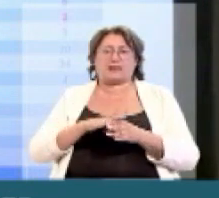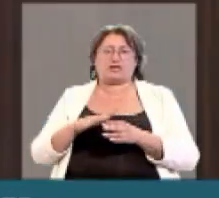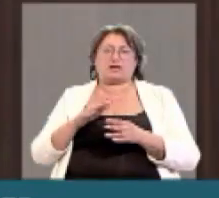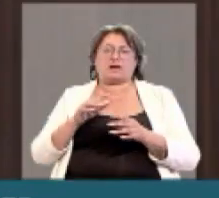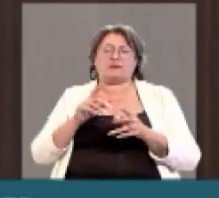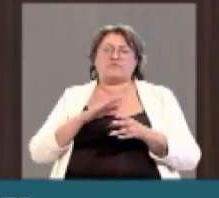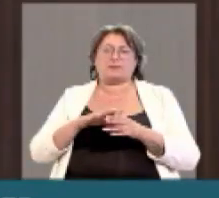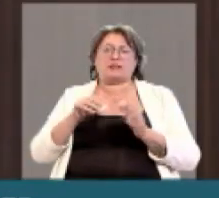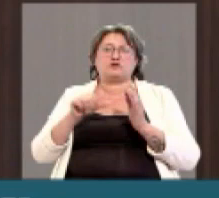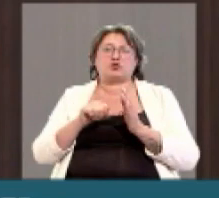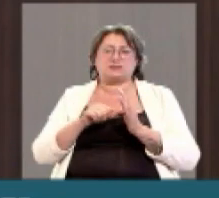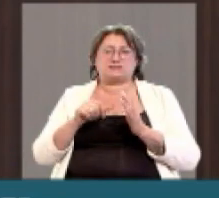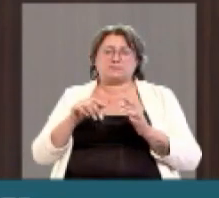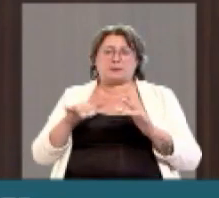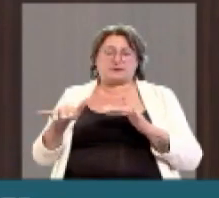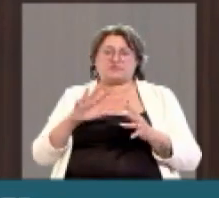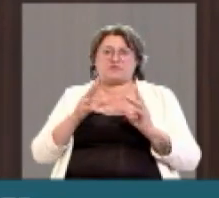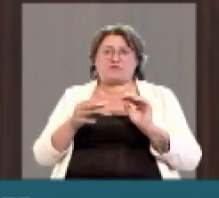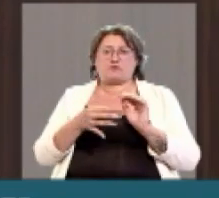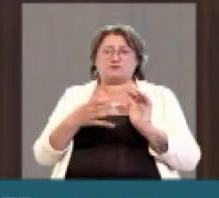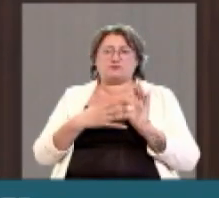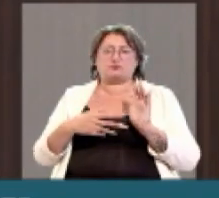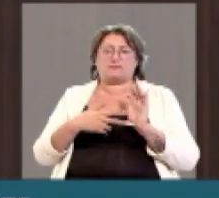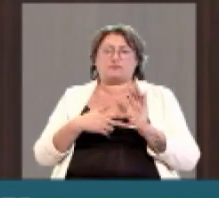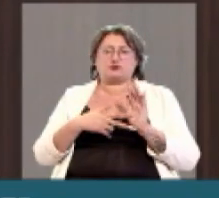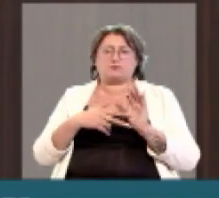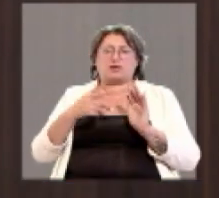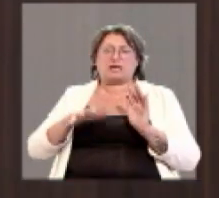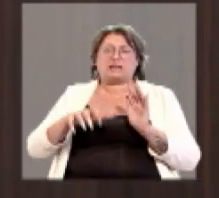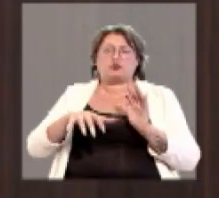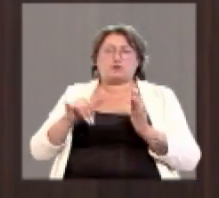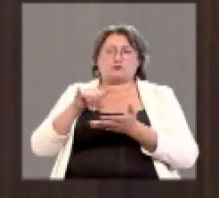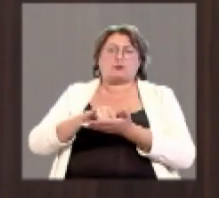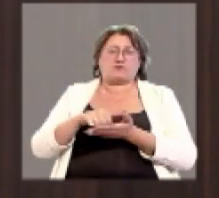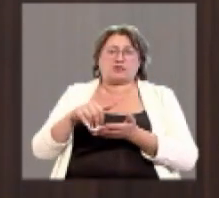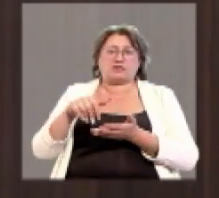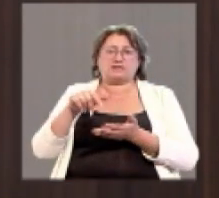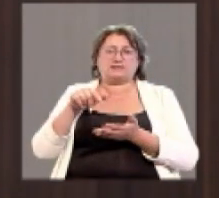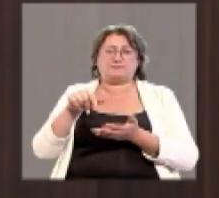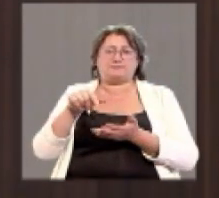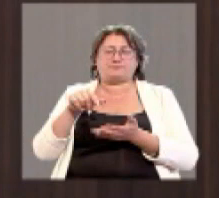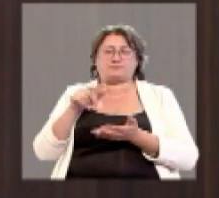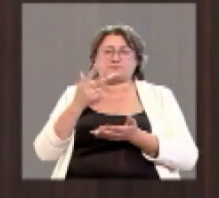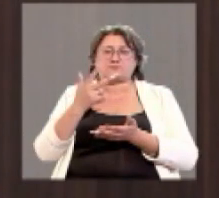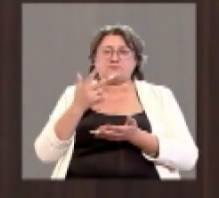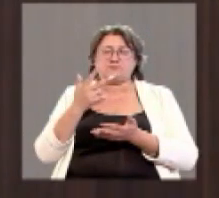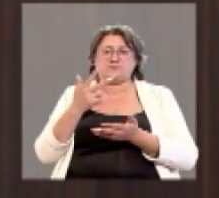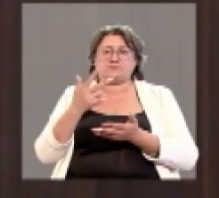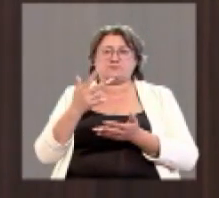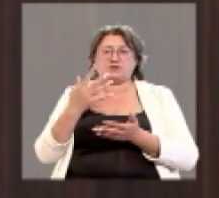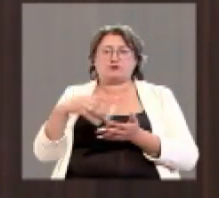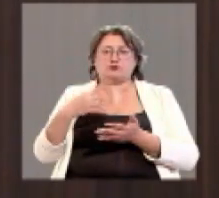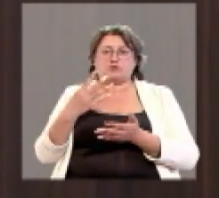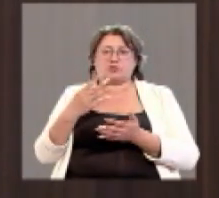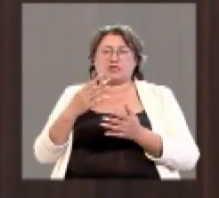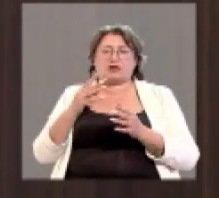отыр. Всего на территории области имеется 98 гидротехнических сооружений. Областта барлығы 98 гидротехникалық құрылыс болса,